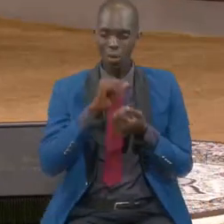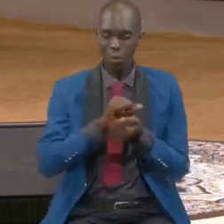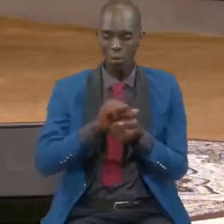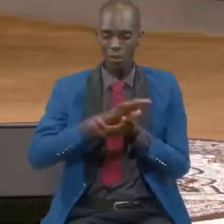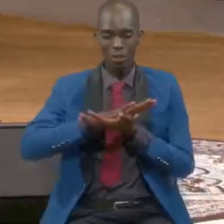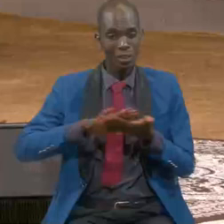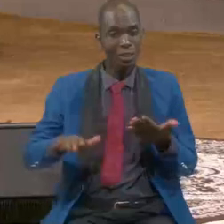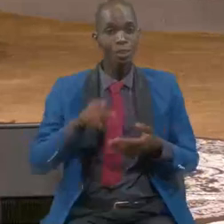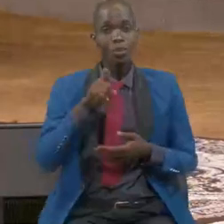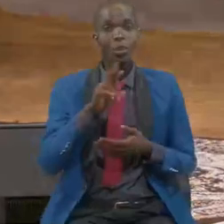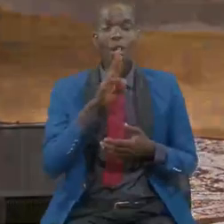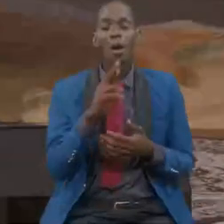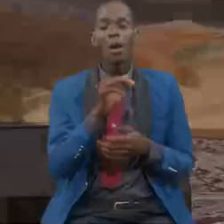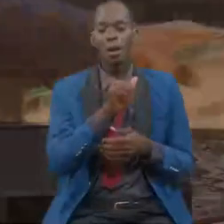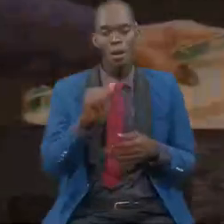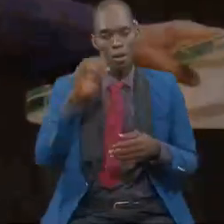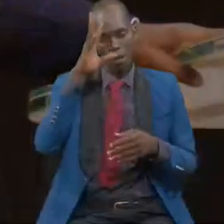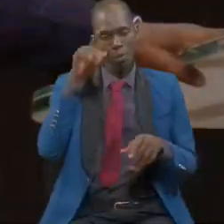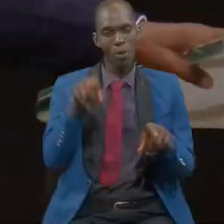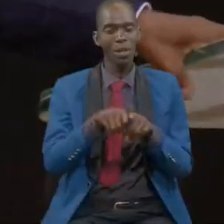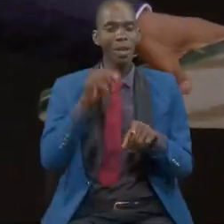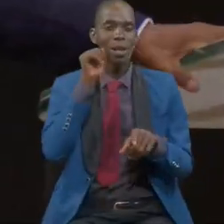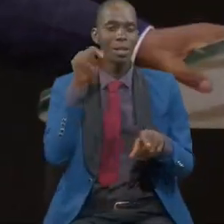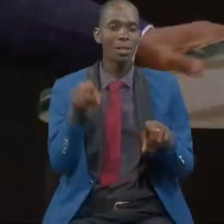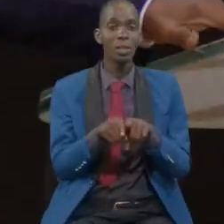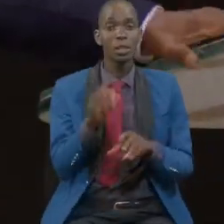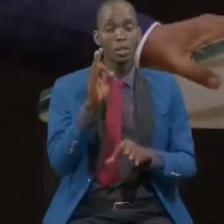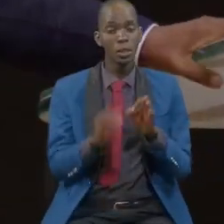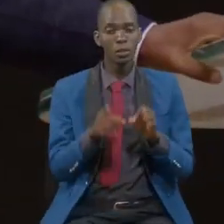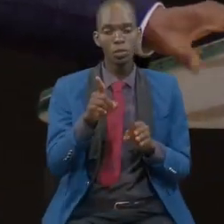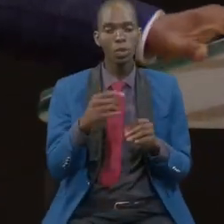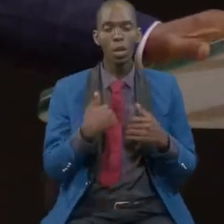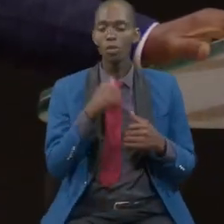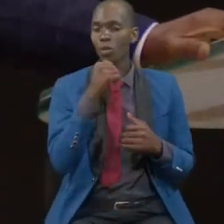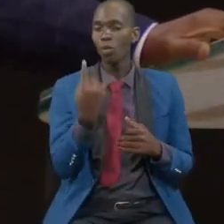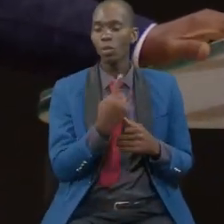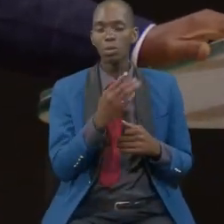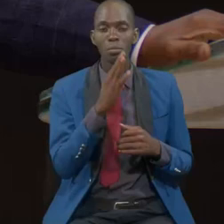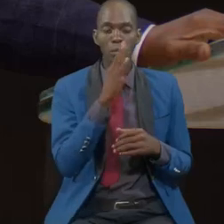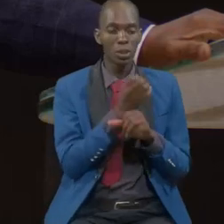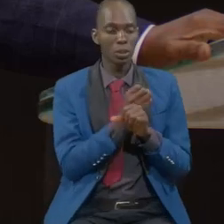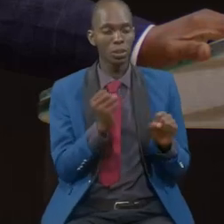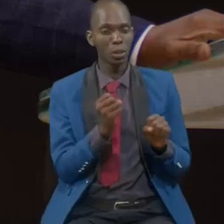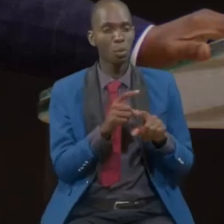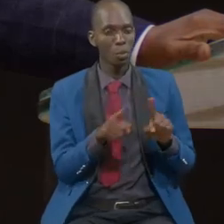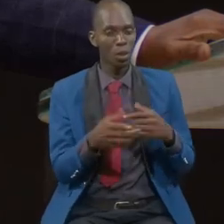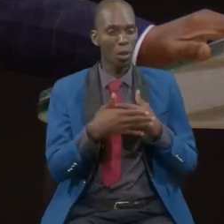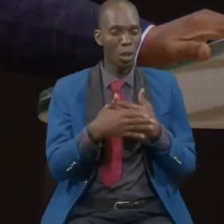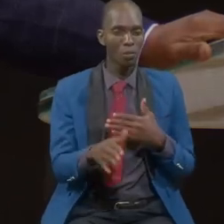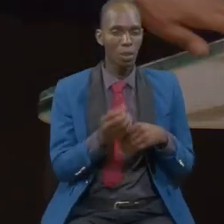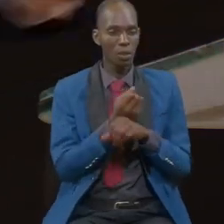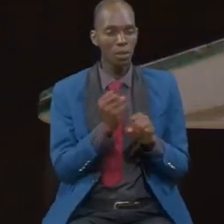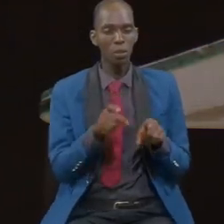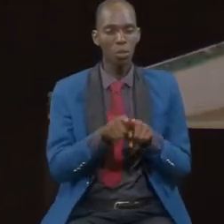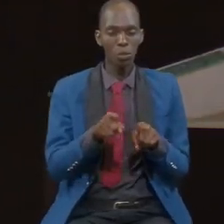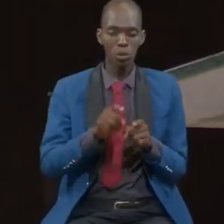est renouvelée, vous êtes frères. Vous êtes allé au-delà du salut, de la sanctification, vous êtes rempli du